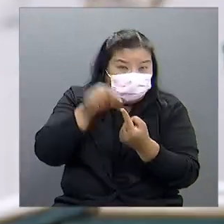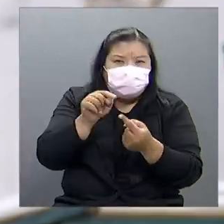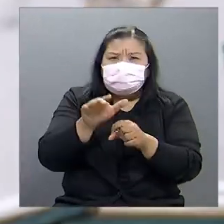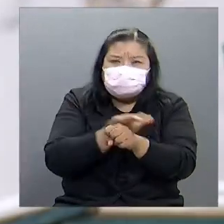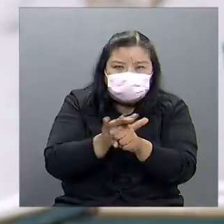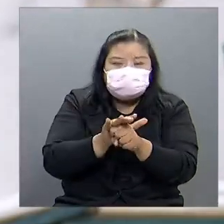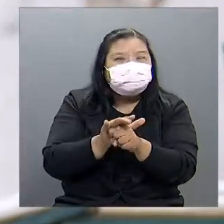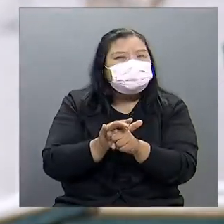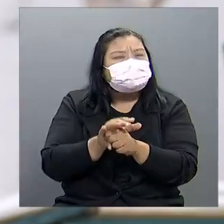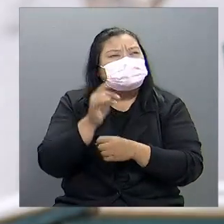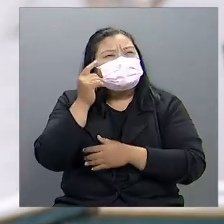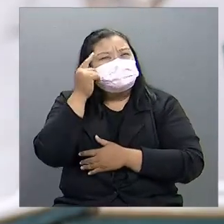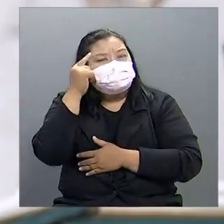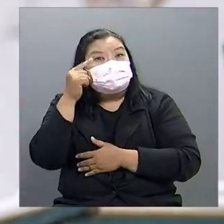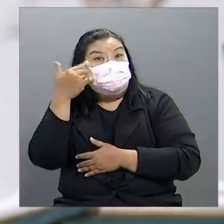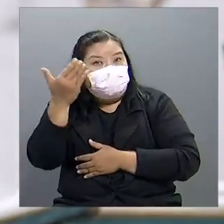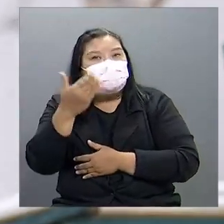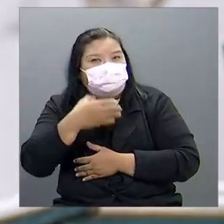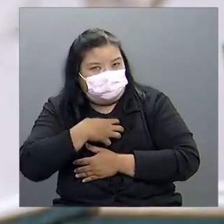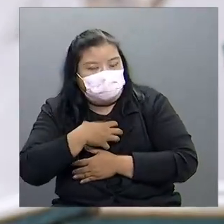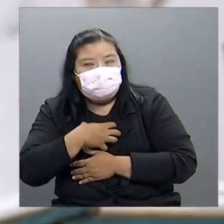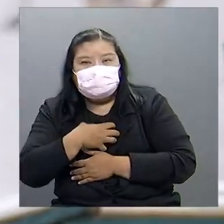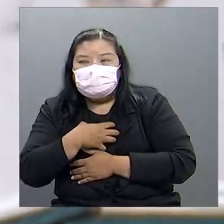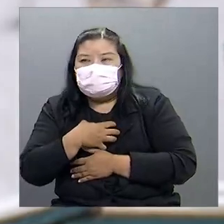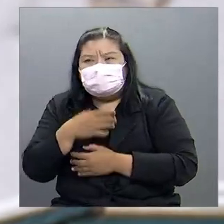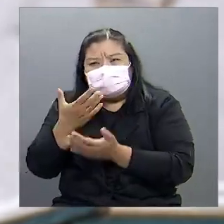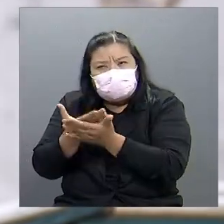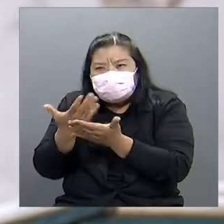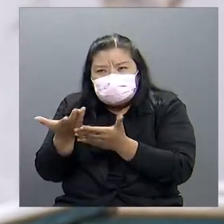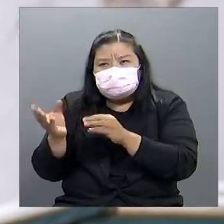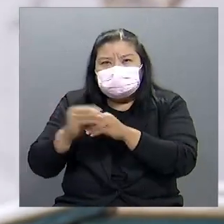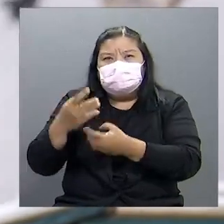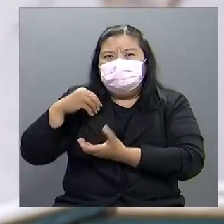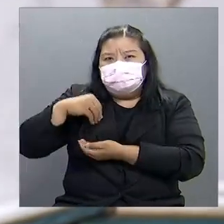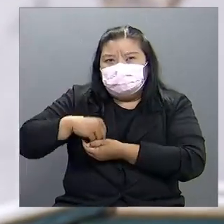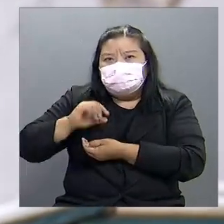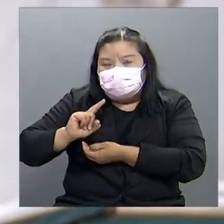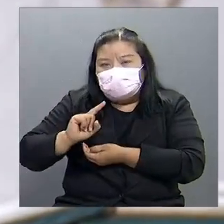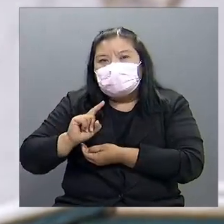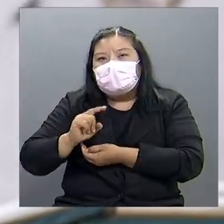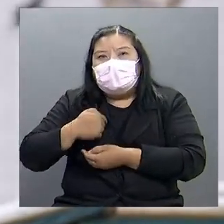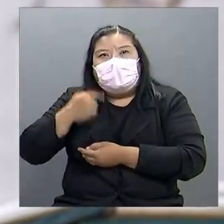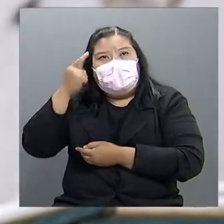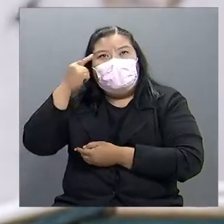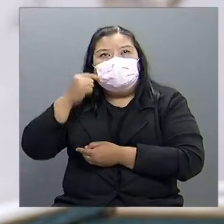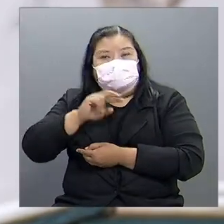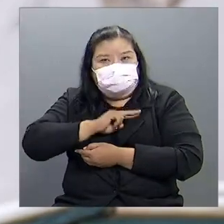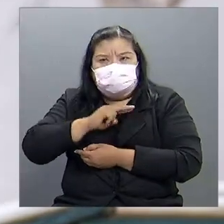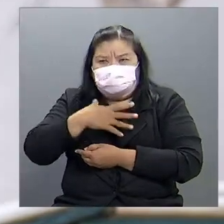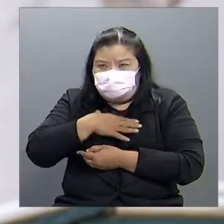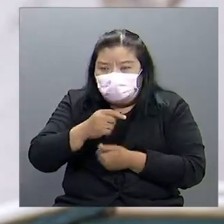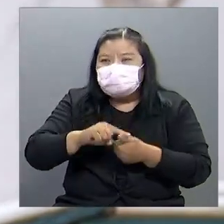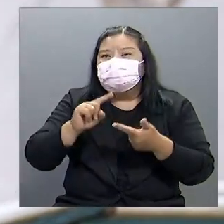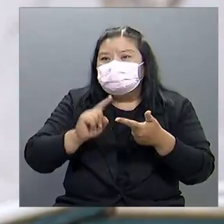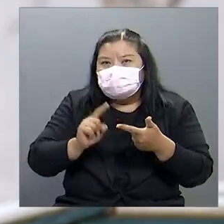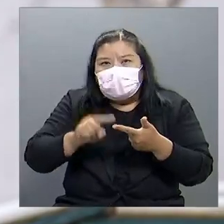ให้ได้รายได้ได้อีกเลยเนี้ยเออเราคิดจากต้นทุนเราก่อนแล้วเดี๋ยวเราค่อยหาเหตุผลหาความรู้เพิ่มวางแผน